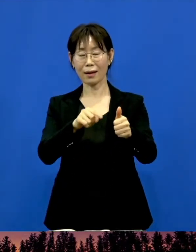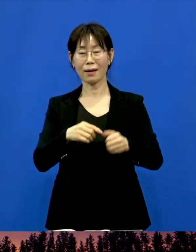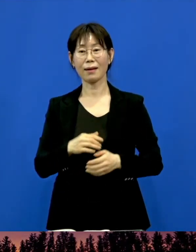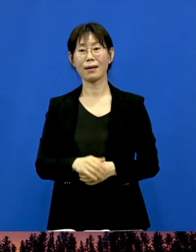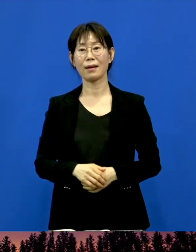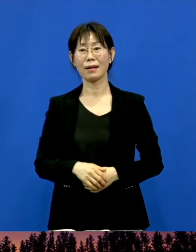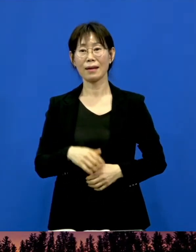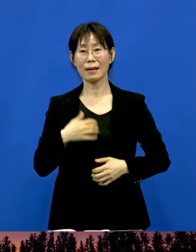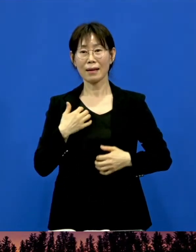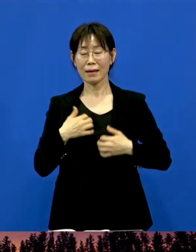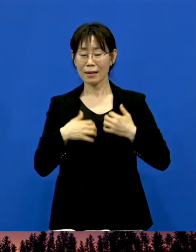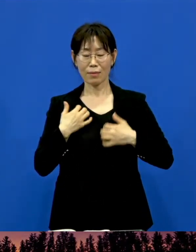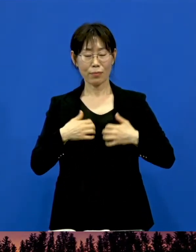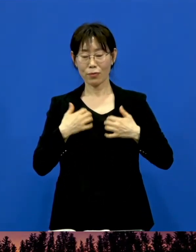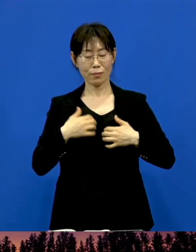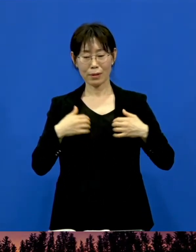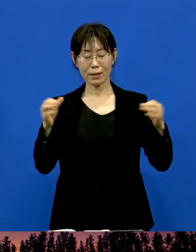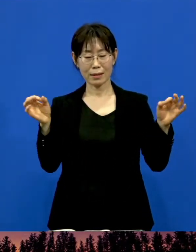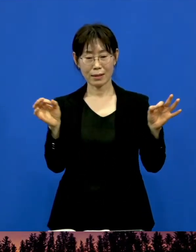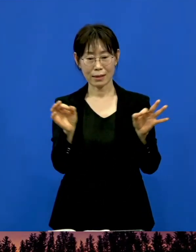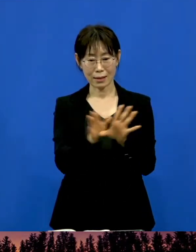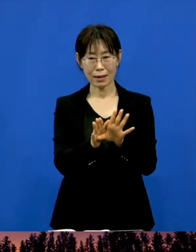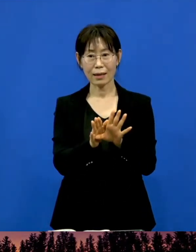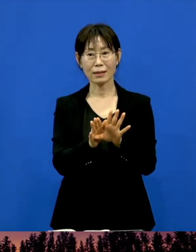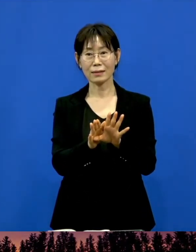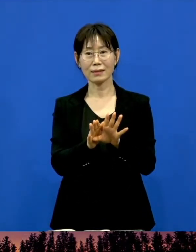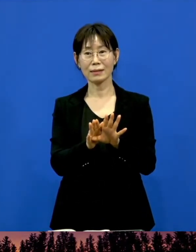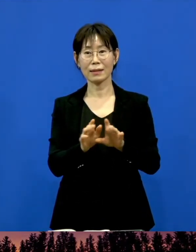할 해들이 가깝기 전에.